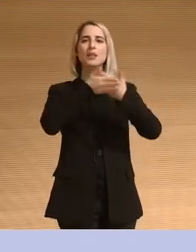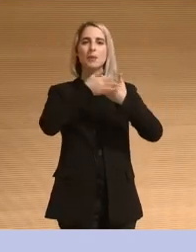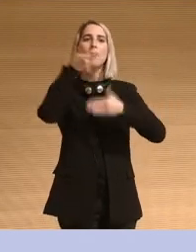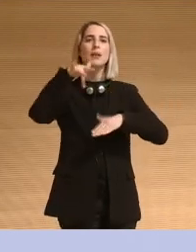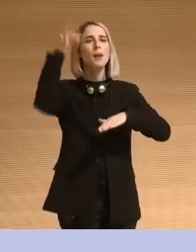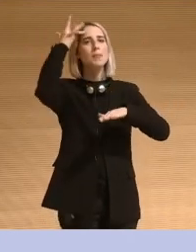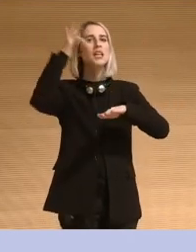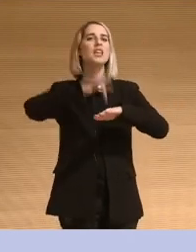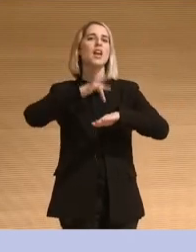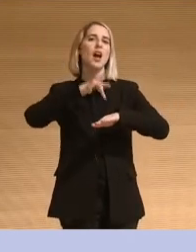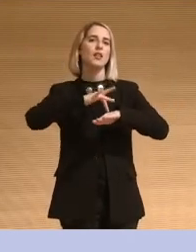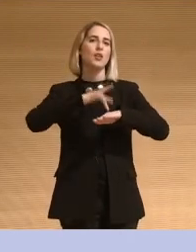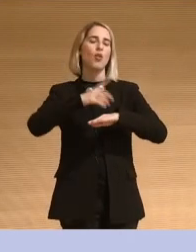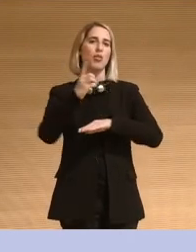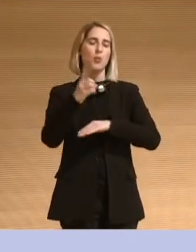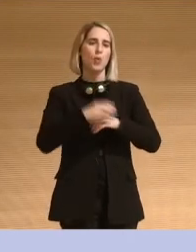ψυχιατρείο Δρομοκαίτιο.